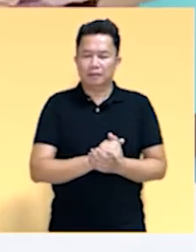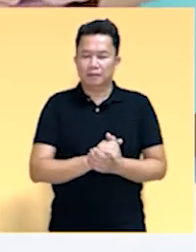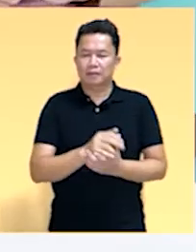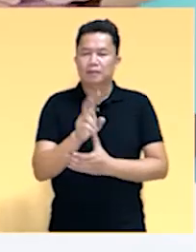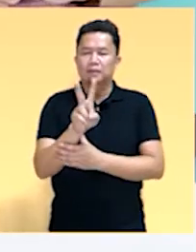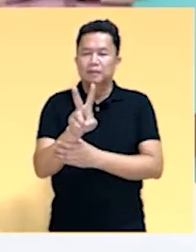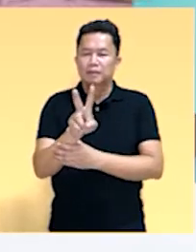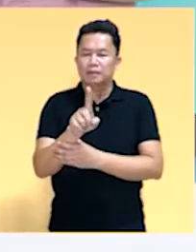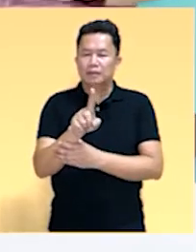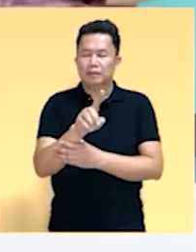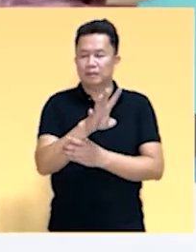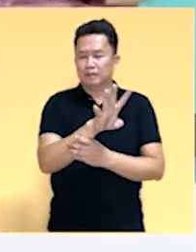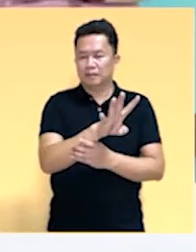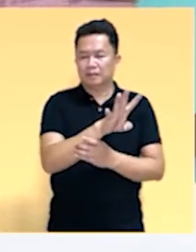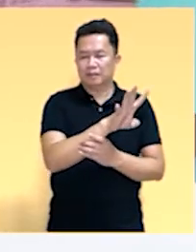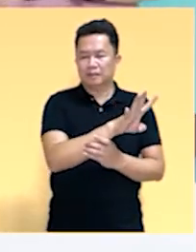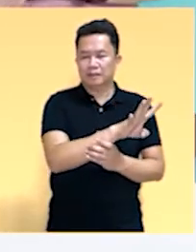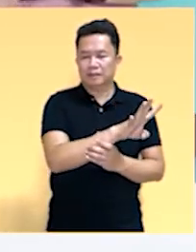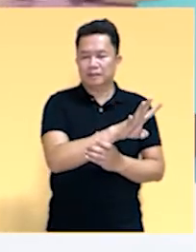2,144.